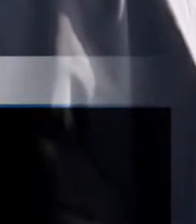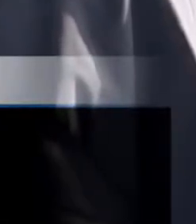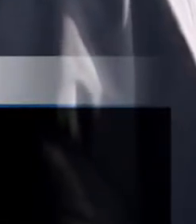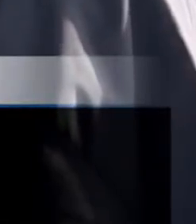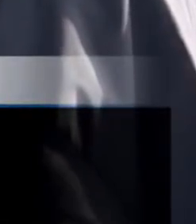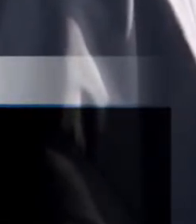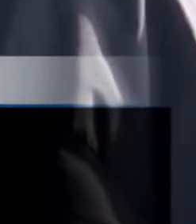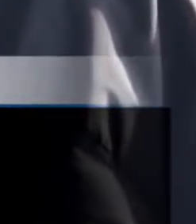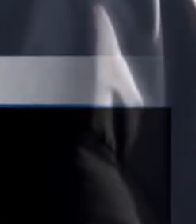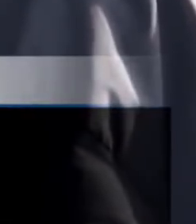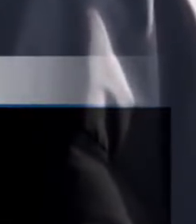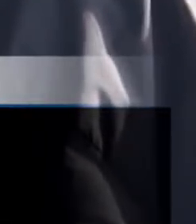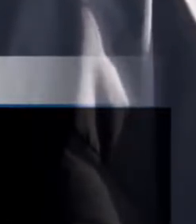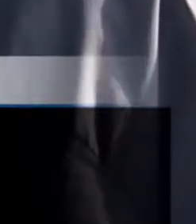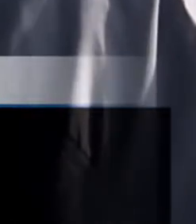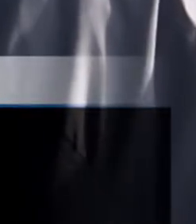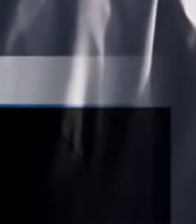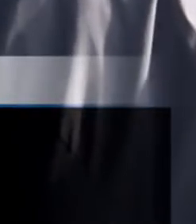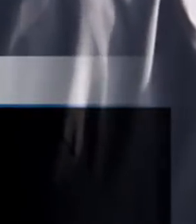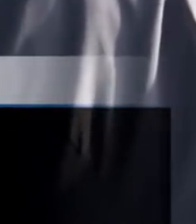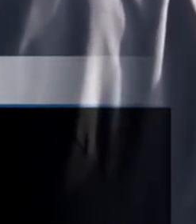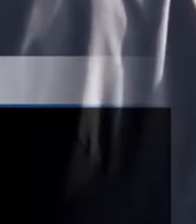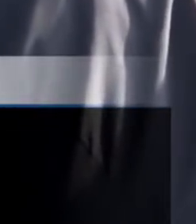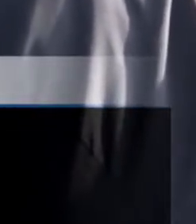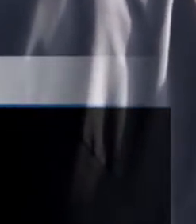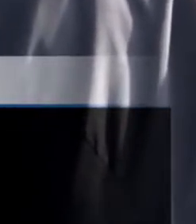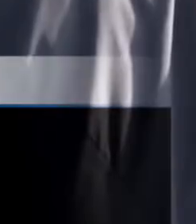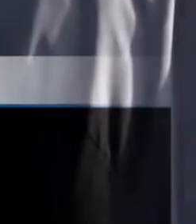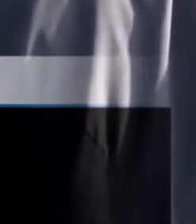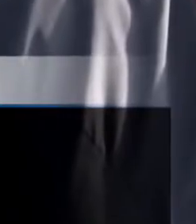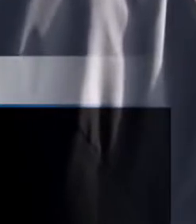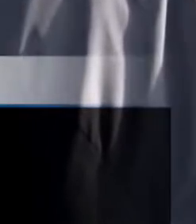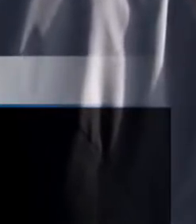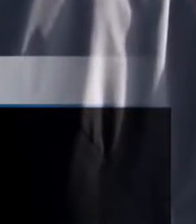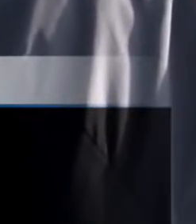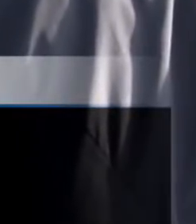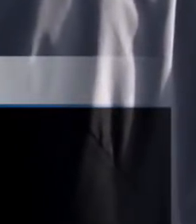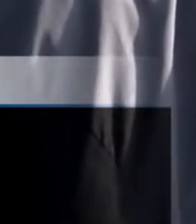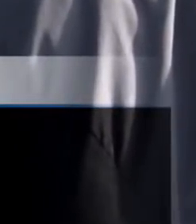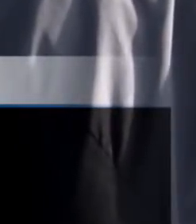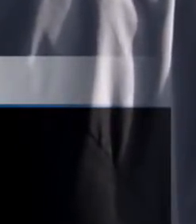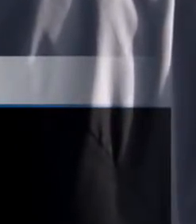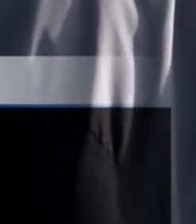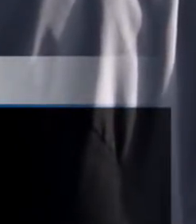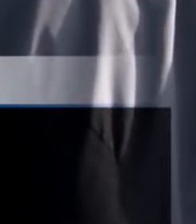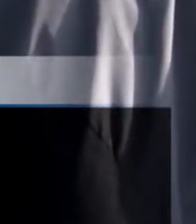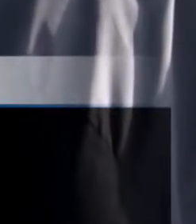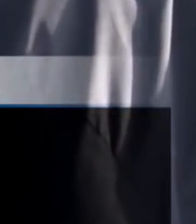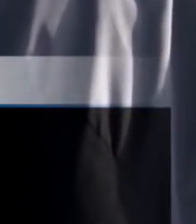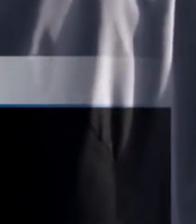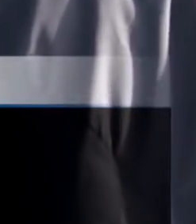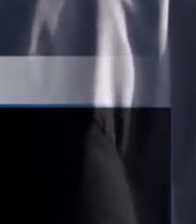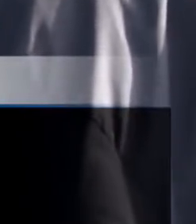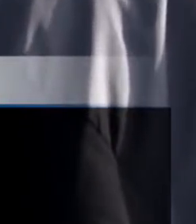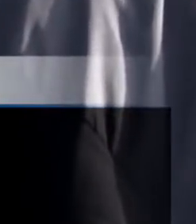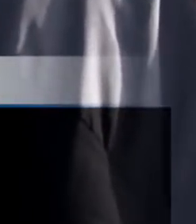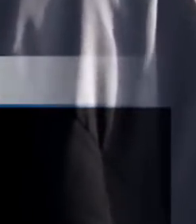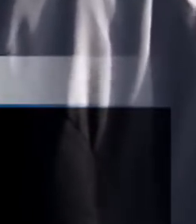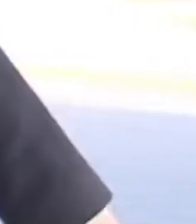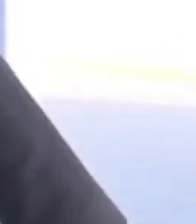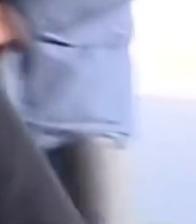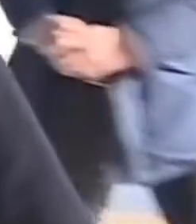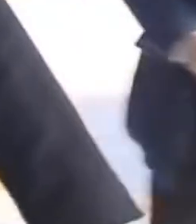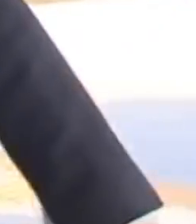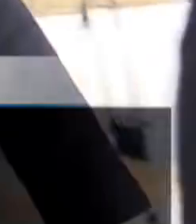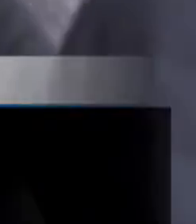설명하세요? 우선은 본선거 대책 마련에 집중하도록 하겠습니다. 다른 말씀은 다음 기회에 드리도록